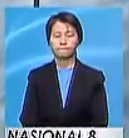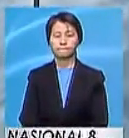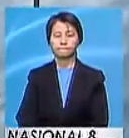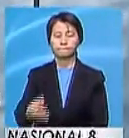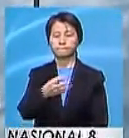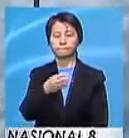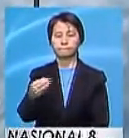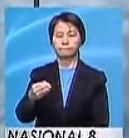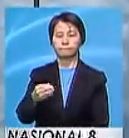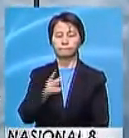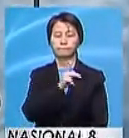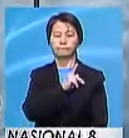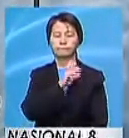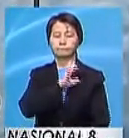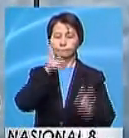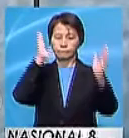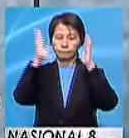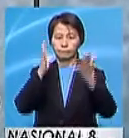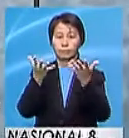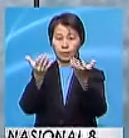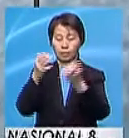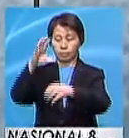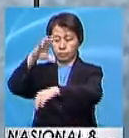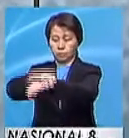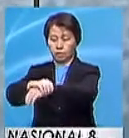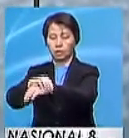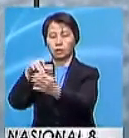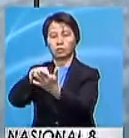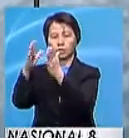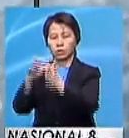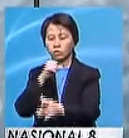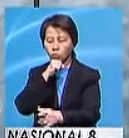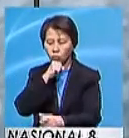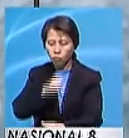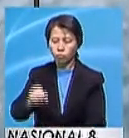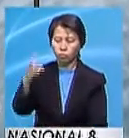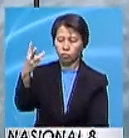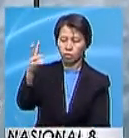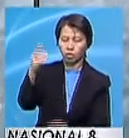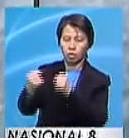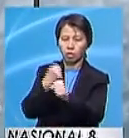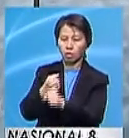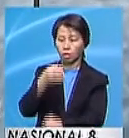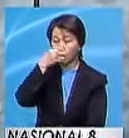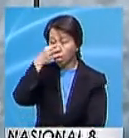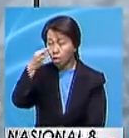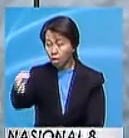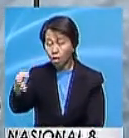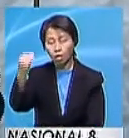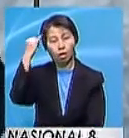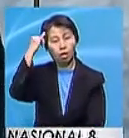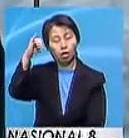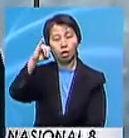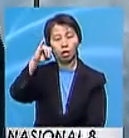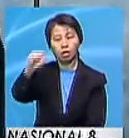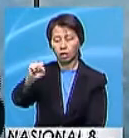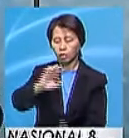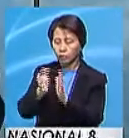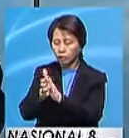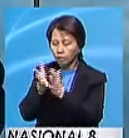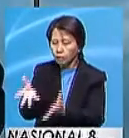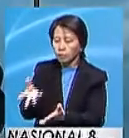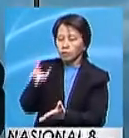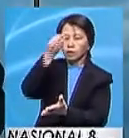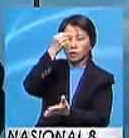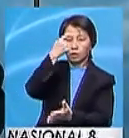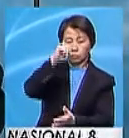Dalam pada itu, Tan Sri Khalid juga mahu penahanan seorang pelajar 16 tahun yang terpengaruh dengan ideologi IS dijadikan pengajaran